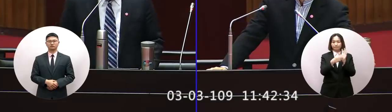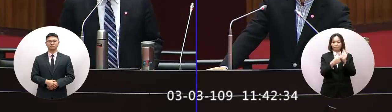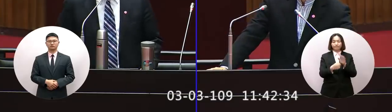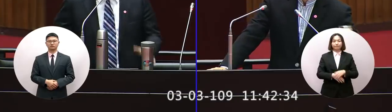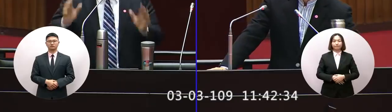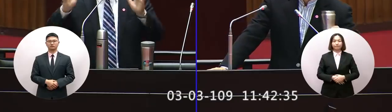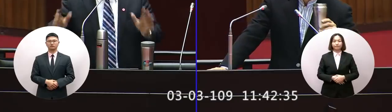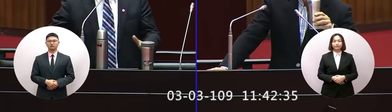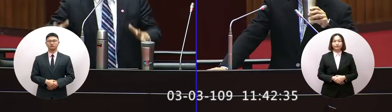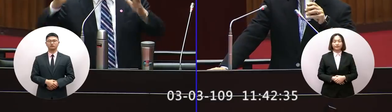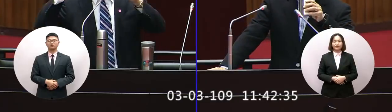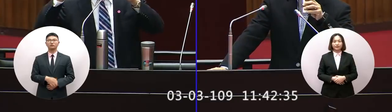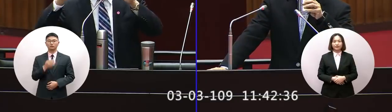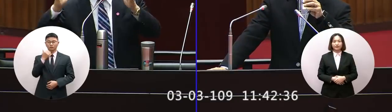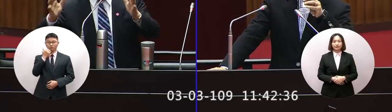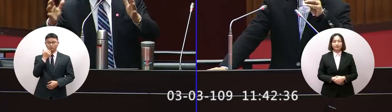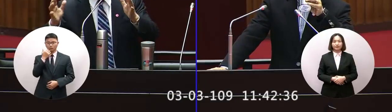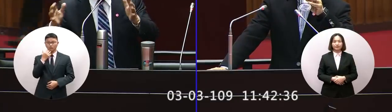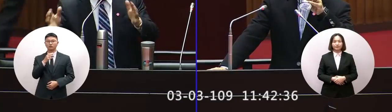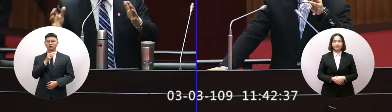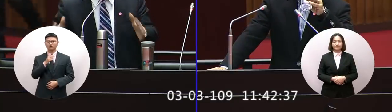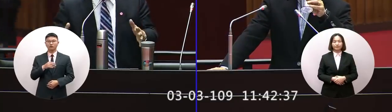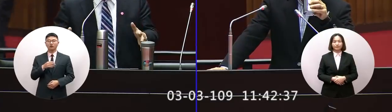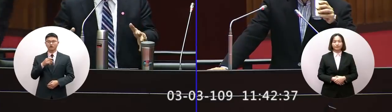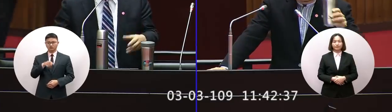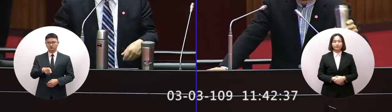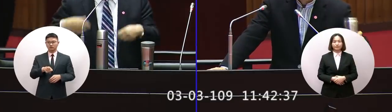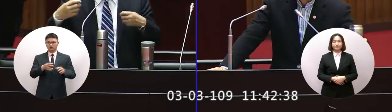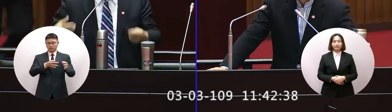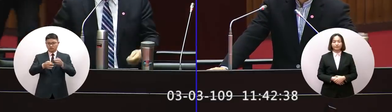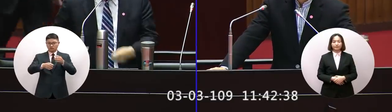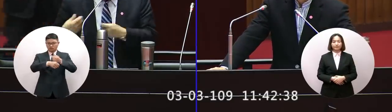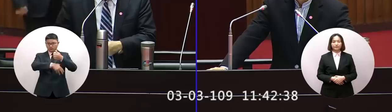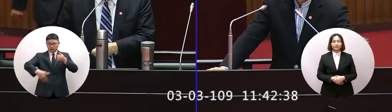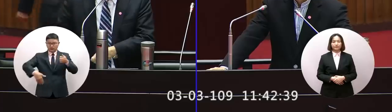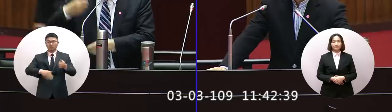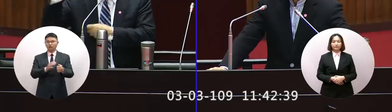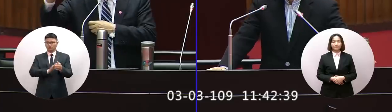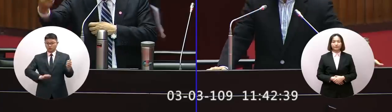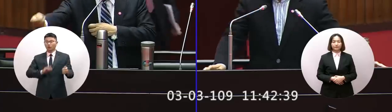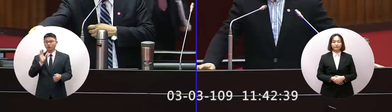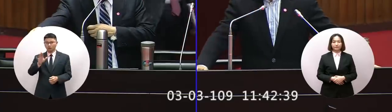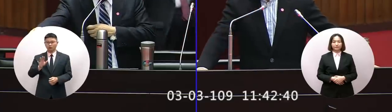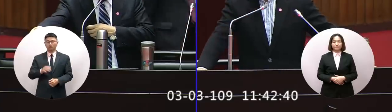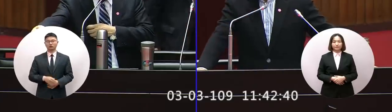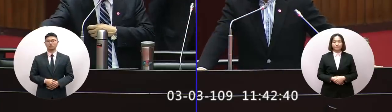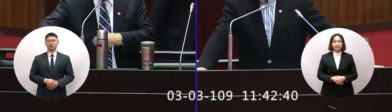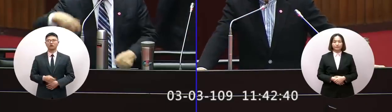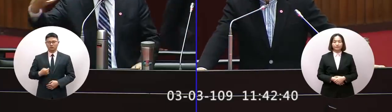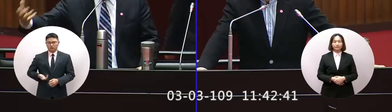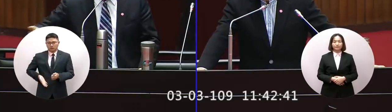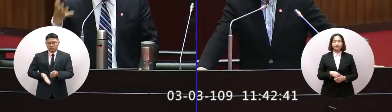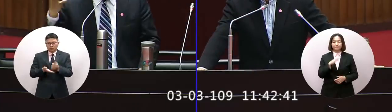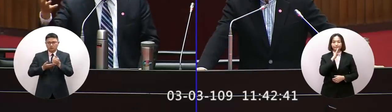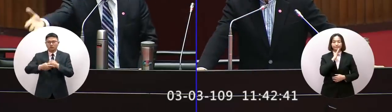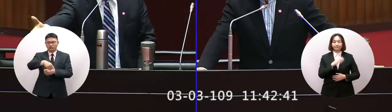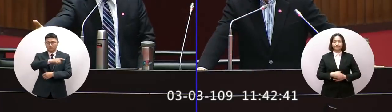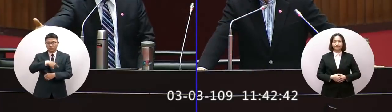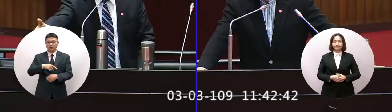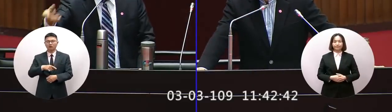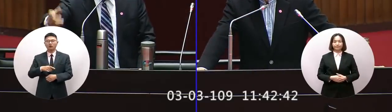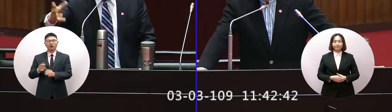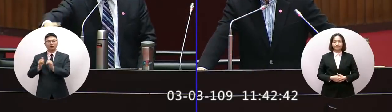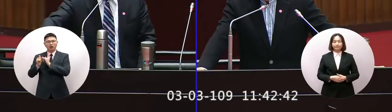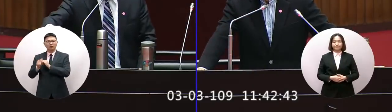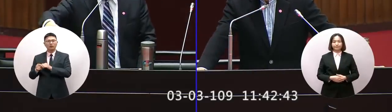就是說要讓這些受衝擊的產業我們照到鼓勵的方式鼓勵